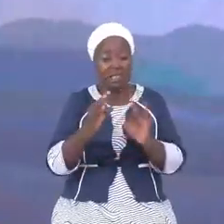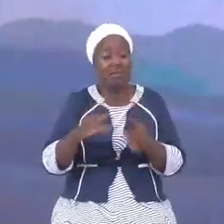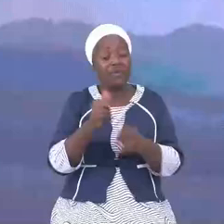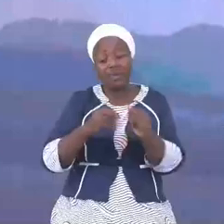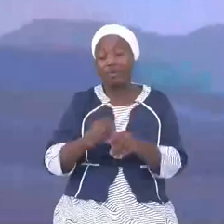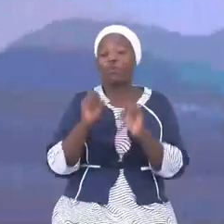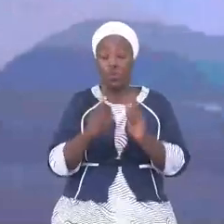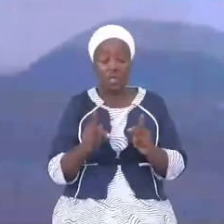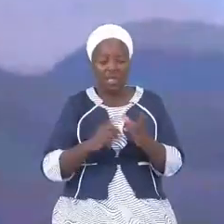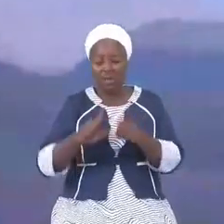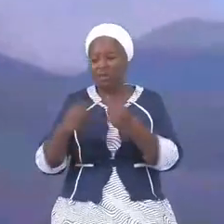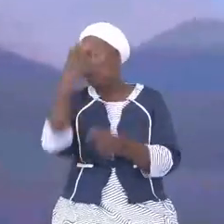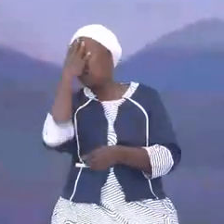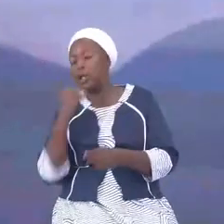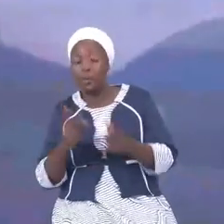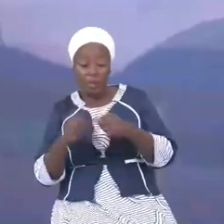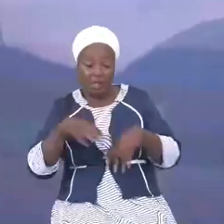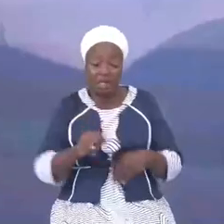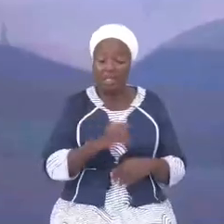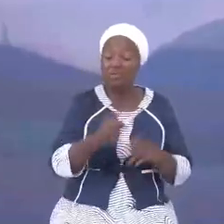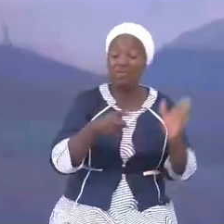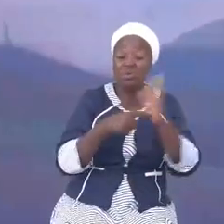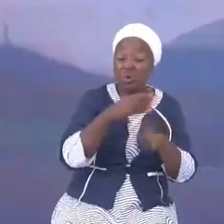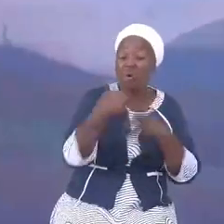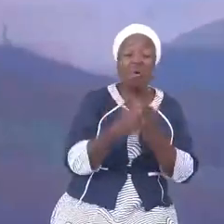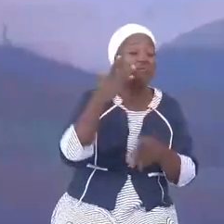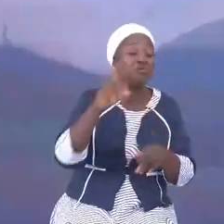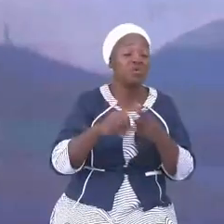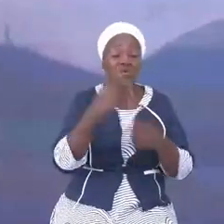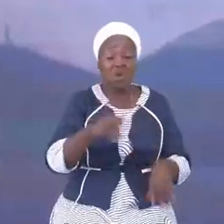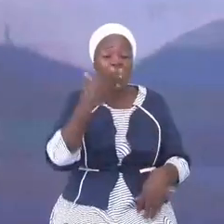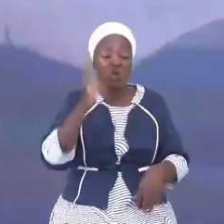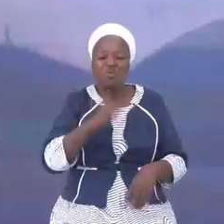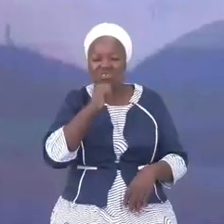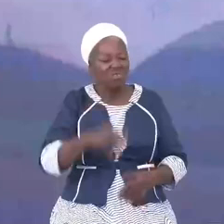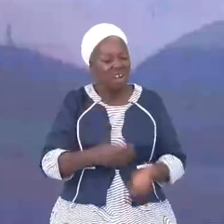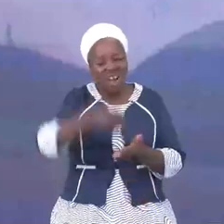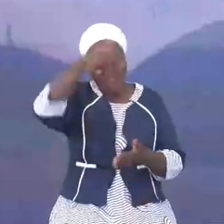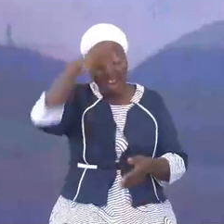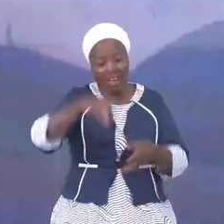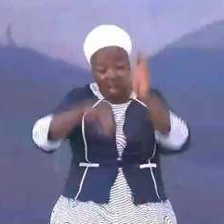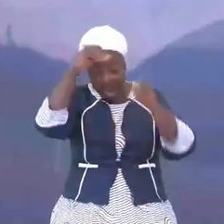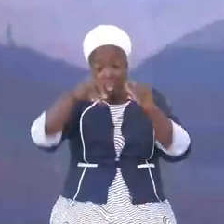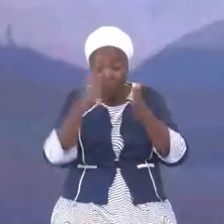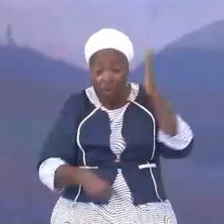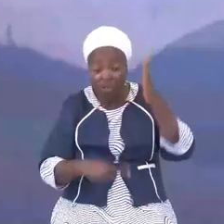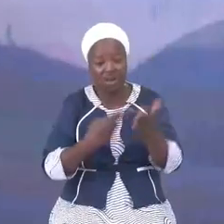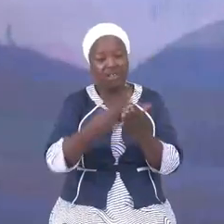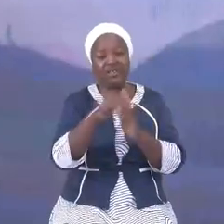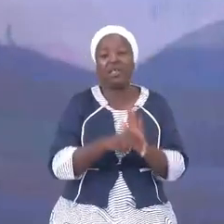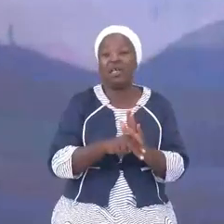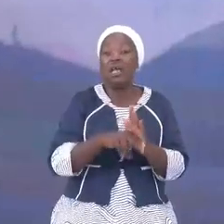n'apprend pas la justice. Il se livre au mal dans le pays de la droiture. Et il n'a point égard